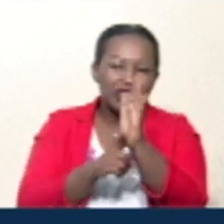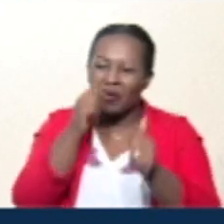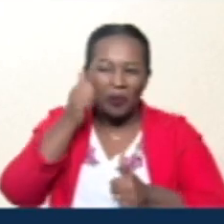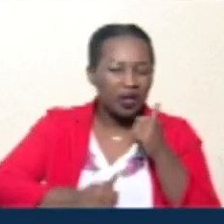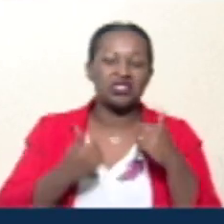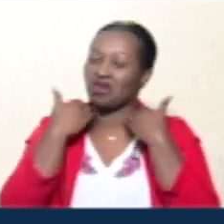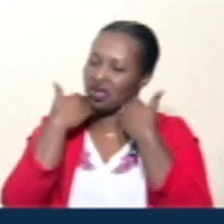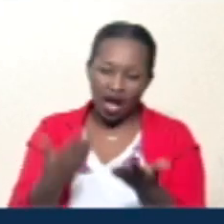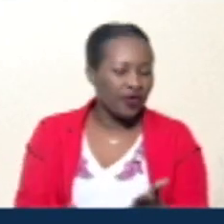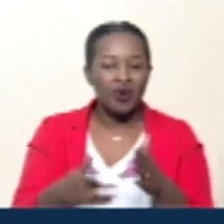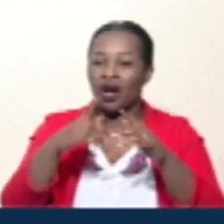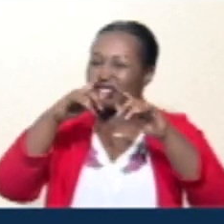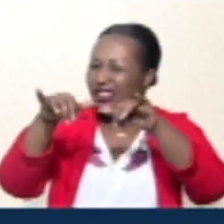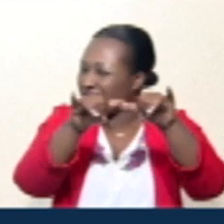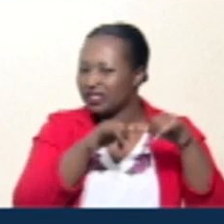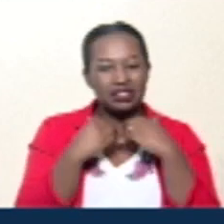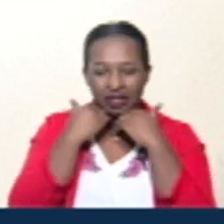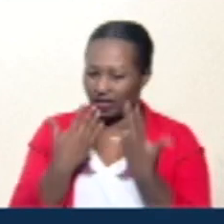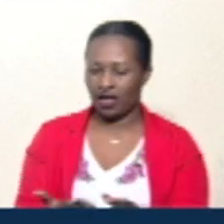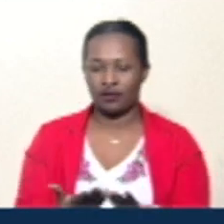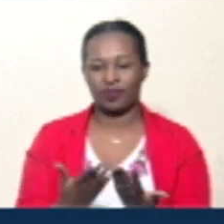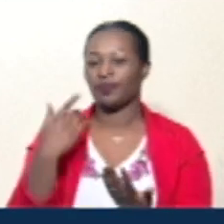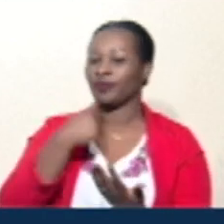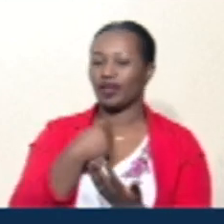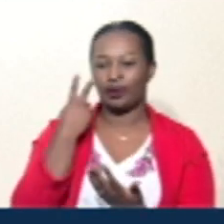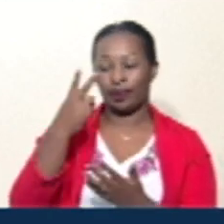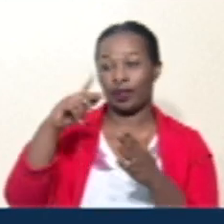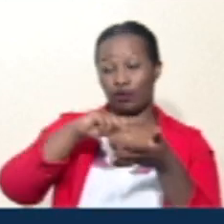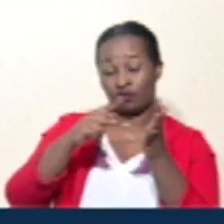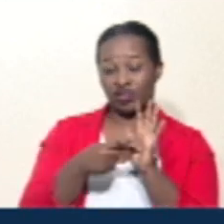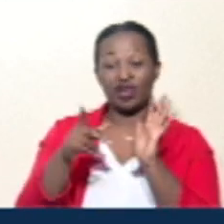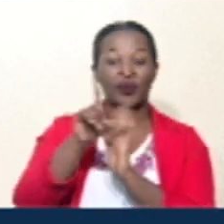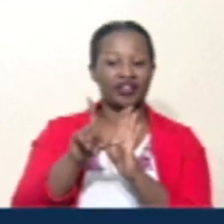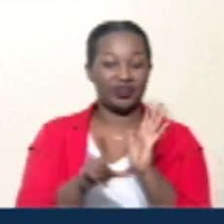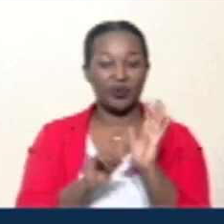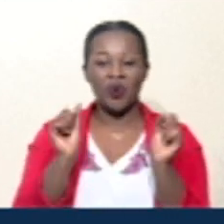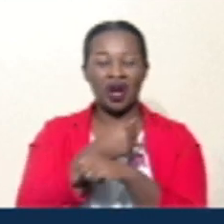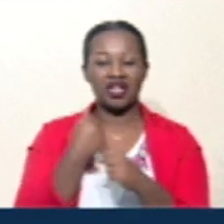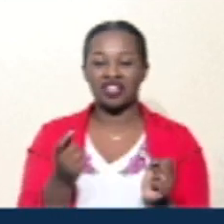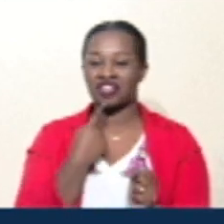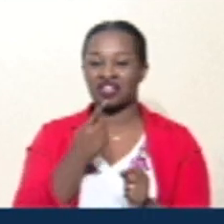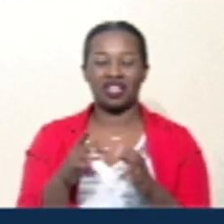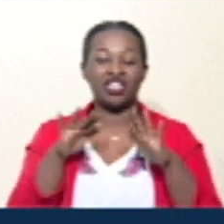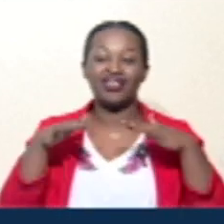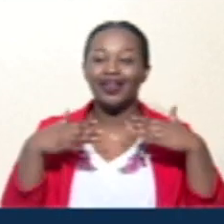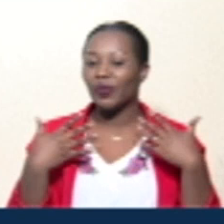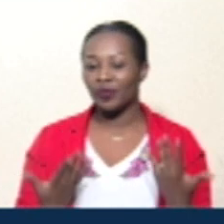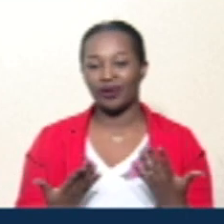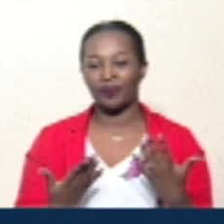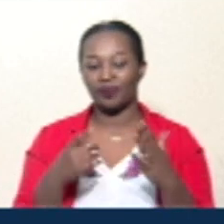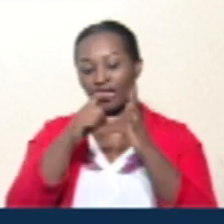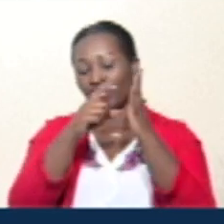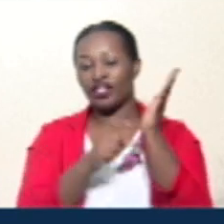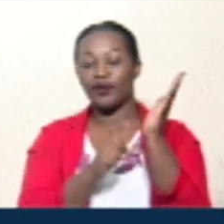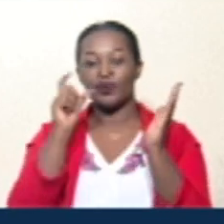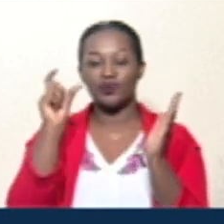Harimo iteka se ntaririho. Nuko mbona ko muri uyu mushinga w'itegeko ntabwo bavugamo uburyo ingingo